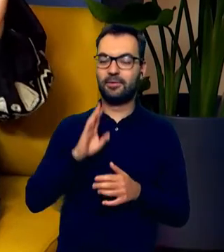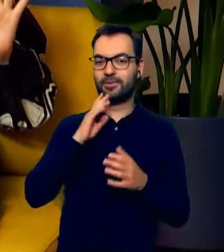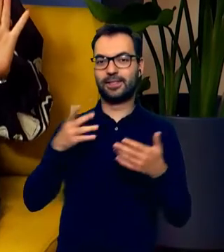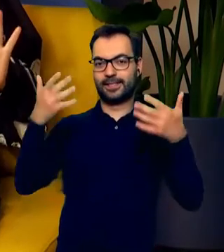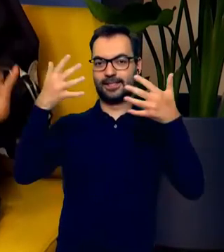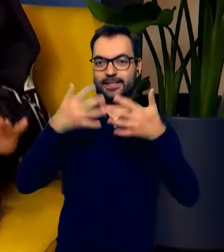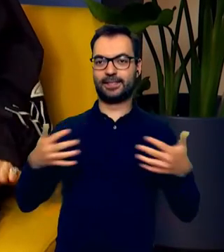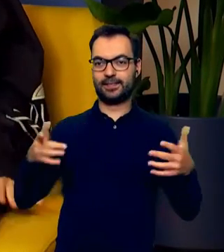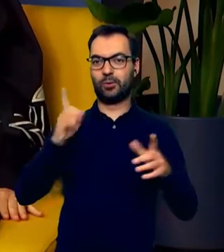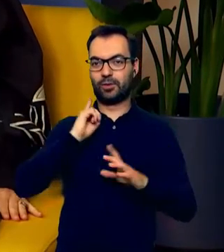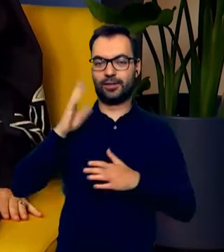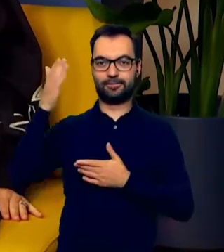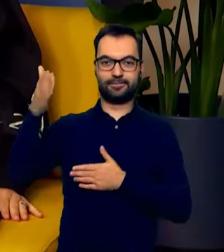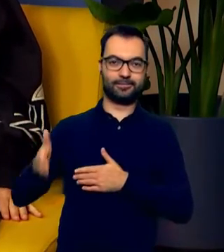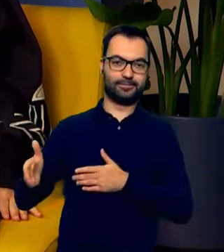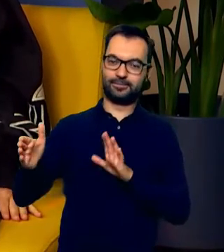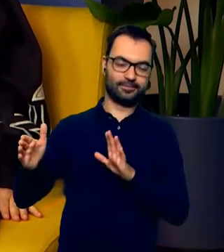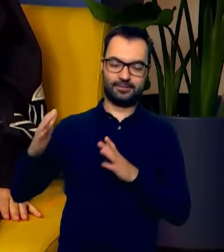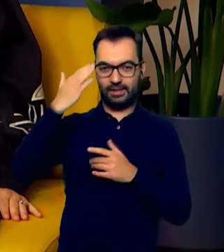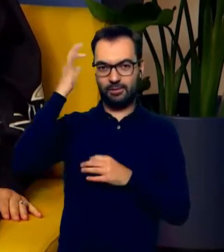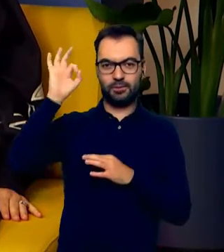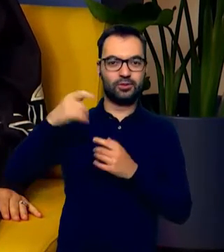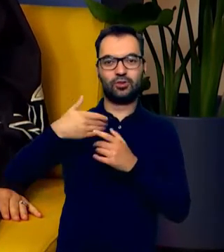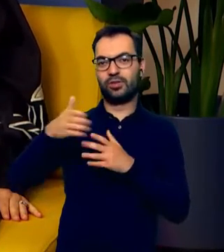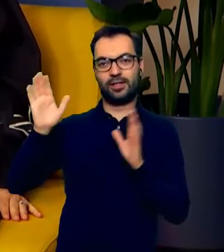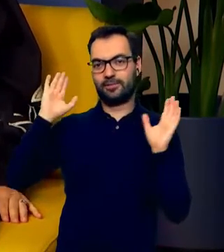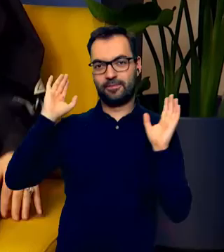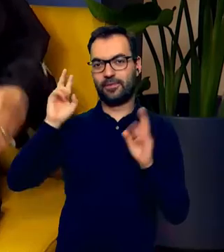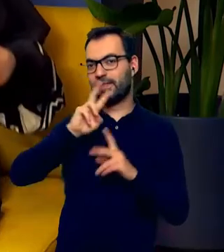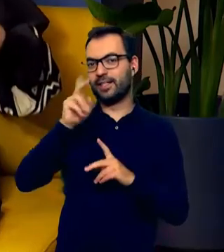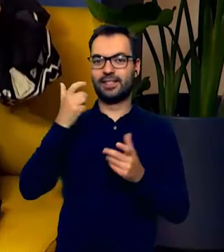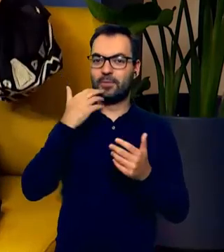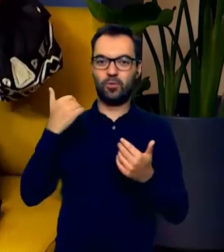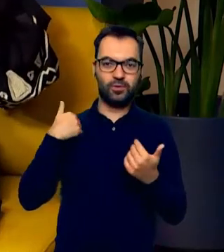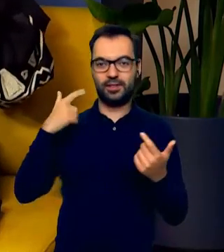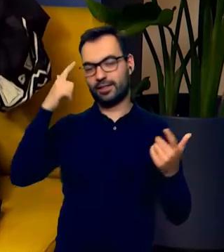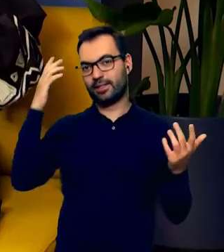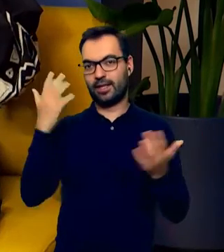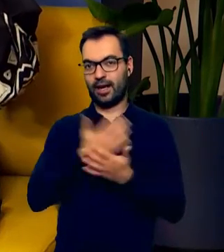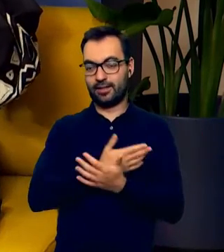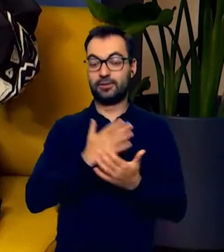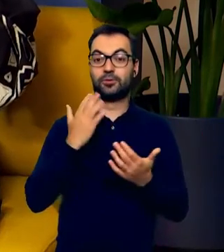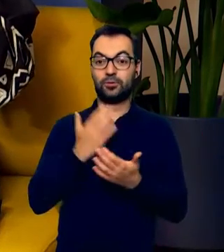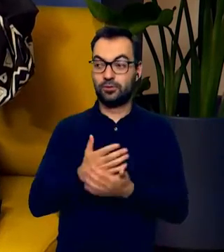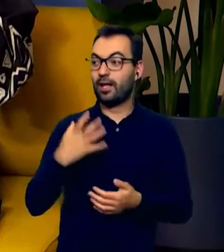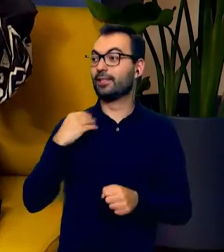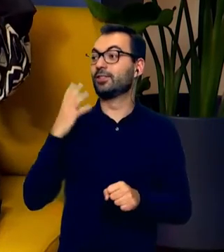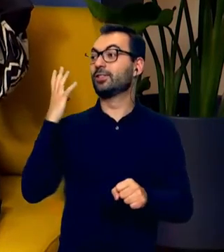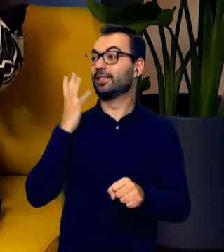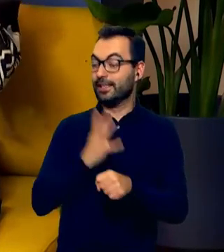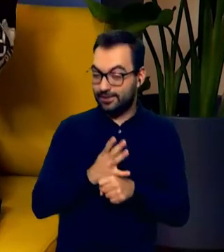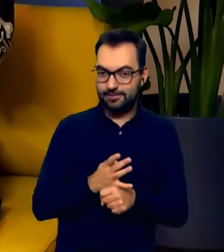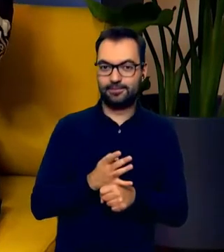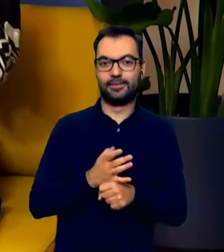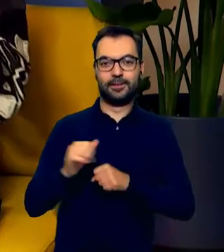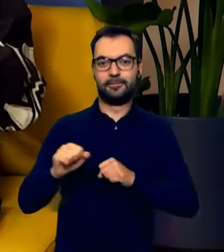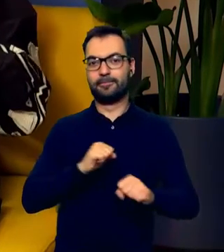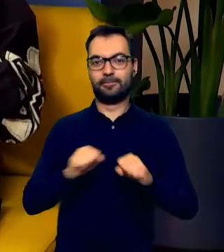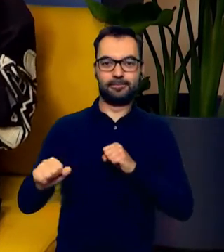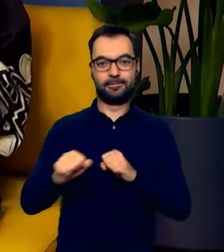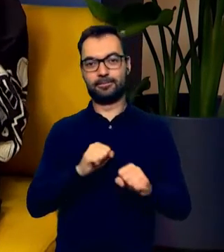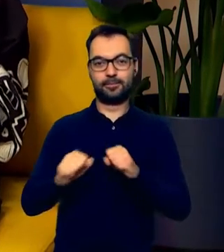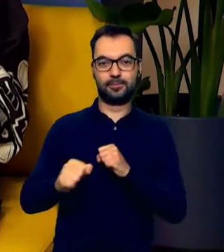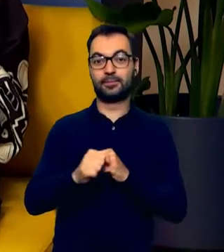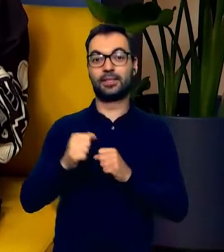wielką społeczną zasłonkę, że tam w ogóle nic nie wiemy, co się dzieje i nikt nam nic nie mówi i nagle ty docierasz, masz tę czterdziestkę,